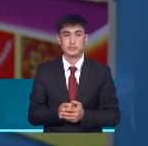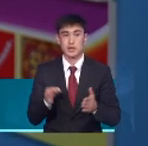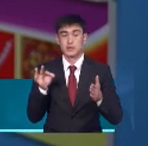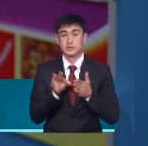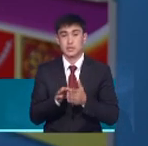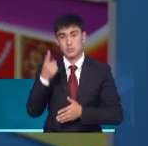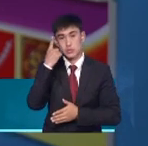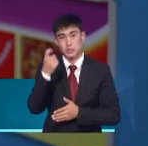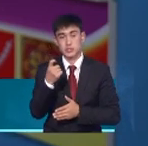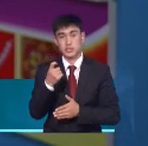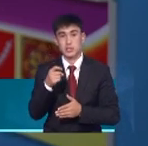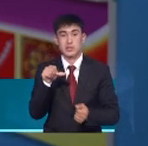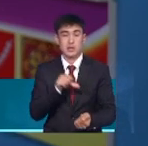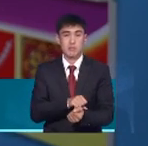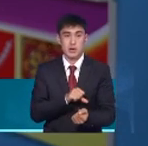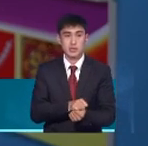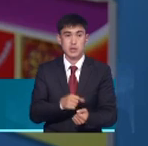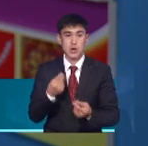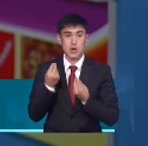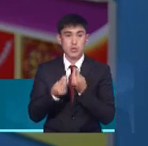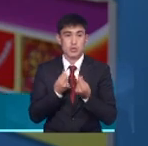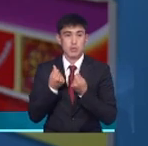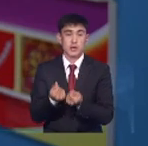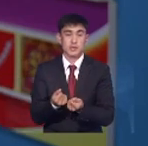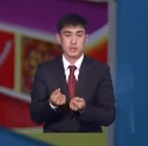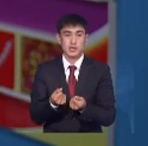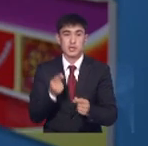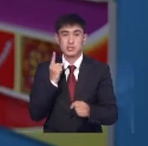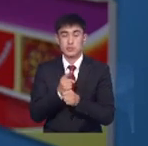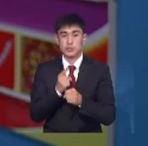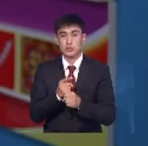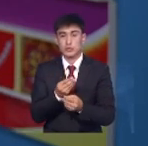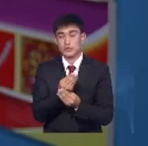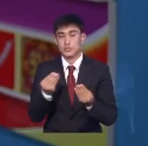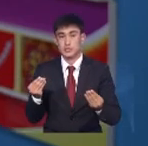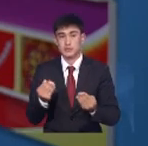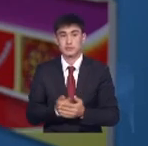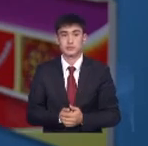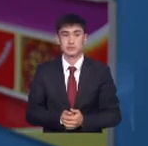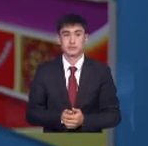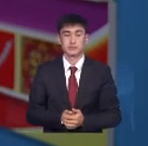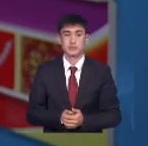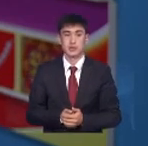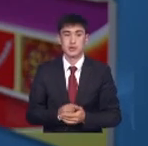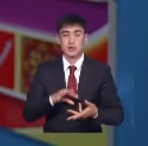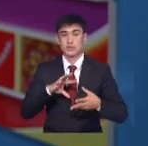целях предупреждения наркомании, лудомании, запрещенных там веществ. Все